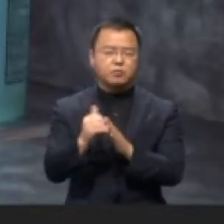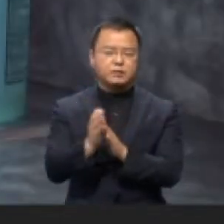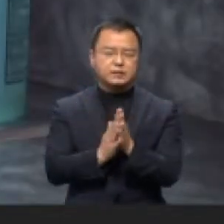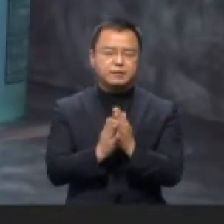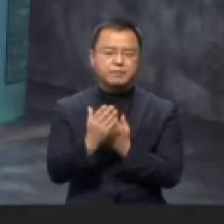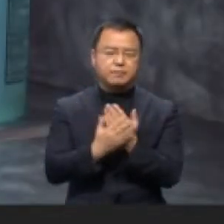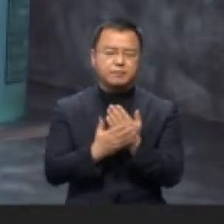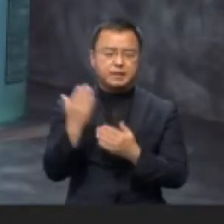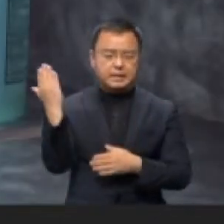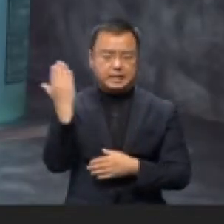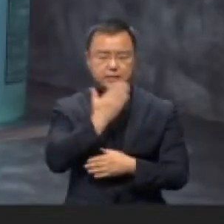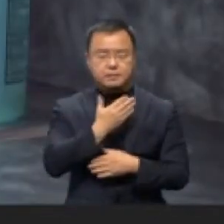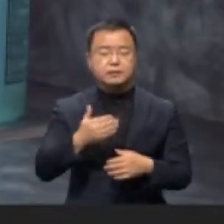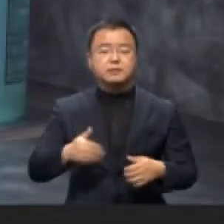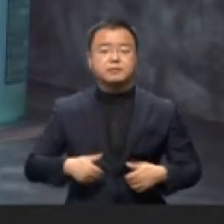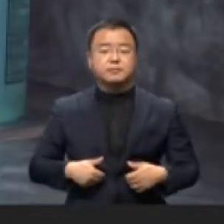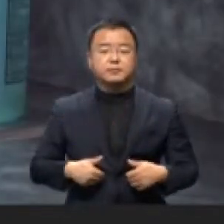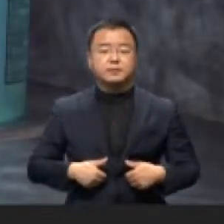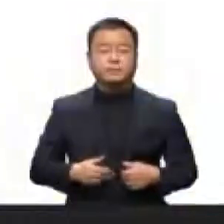합니다.